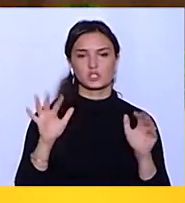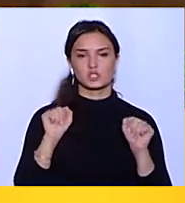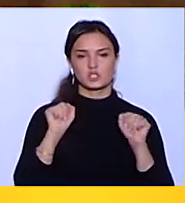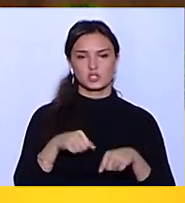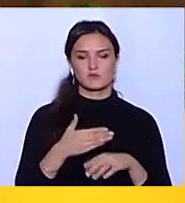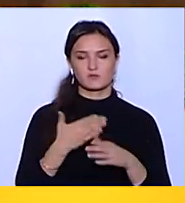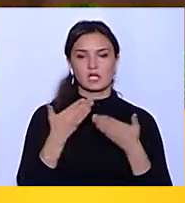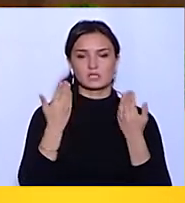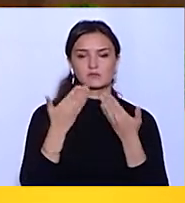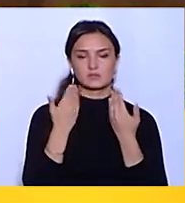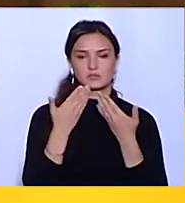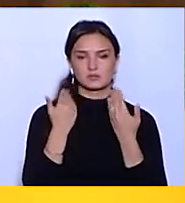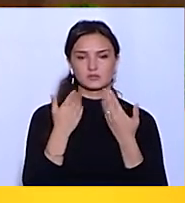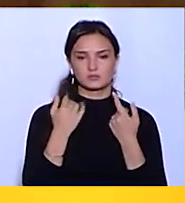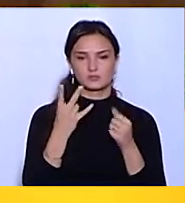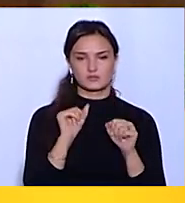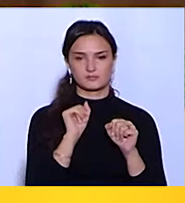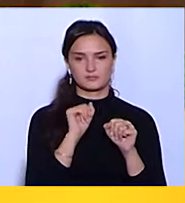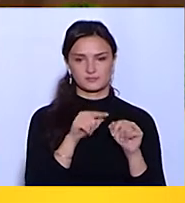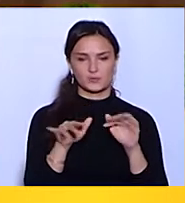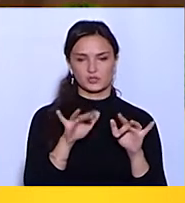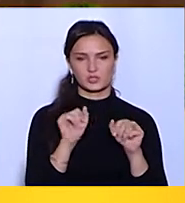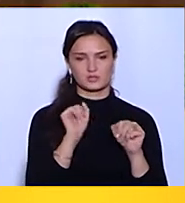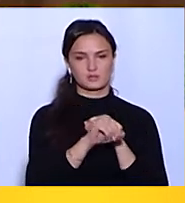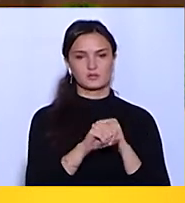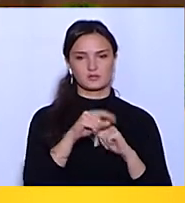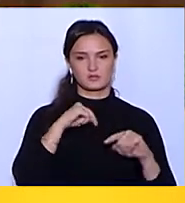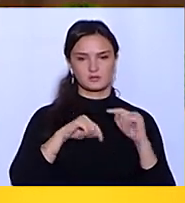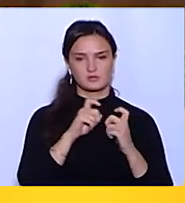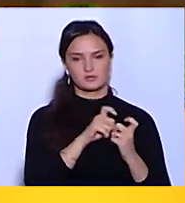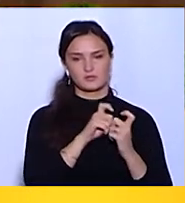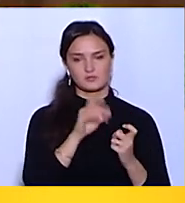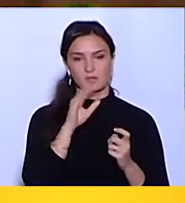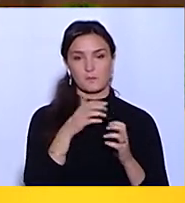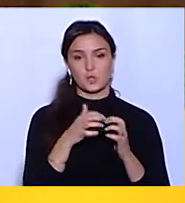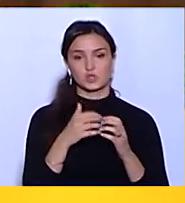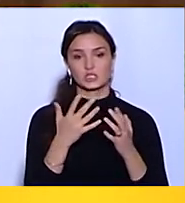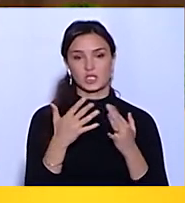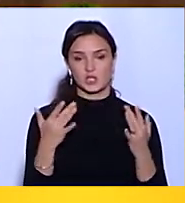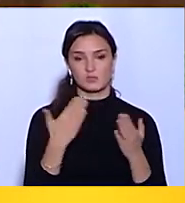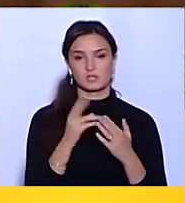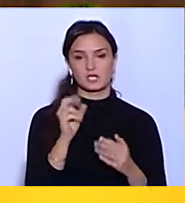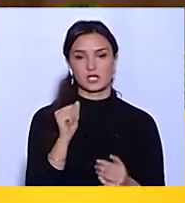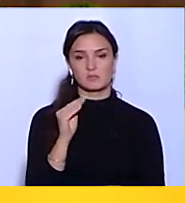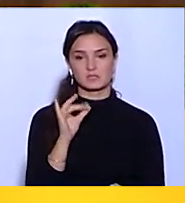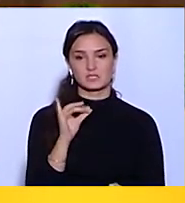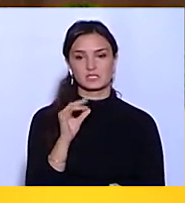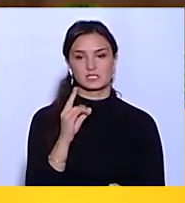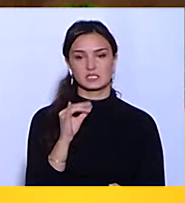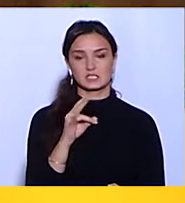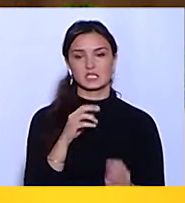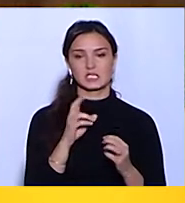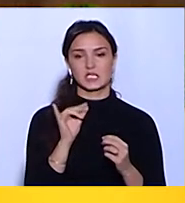უფრო ადვილად გავუმკლავდეთ ამ პროცესებს. აღარაფერს ვლაპარაკობ ბოსტნეულზე, რომელიც შეიცავს მაგალითად კაპსიცინს,